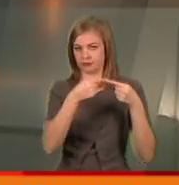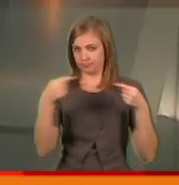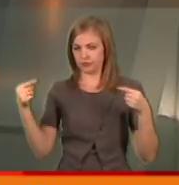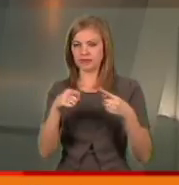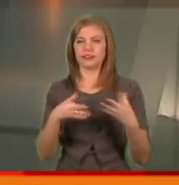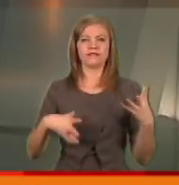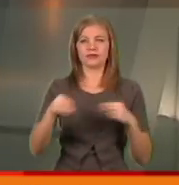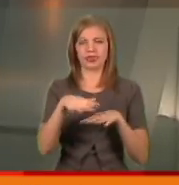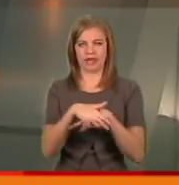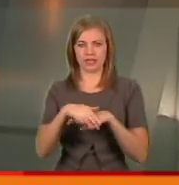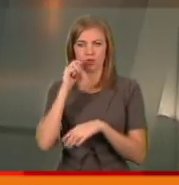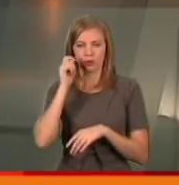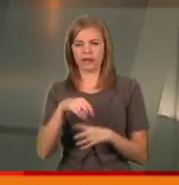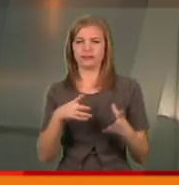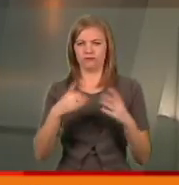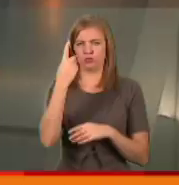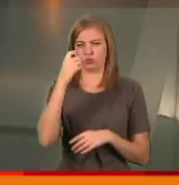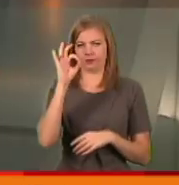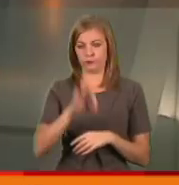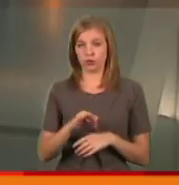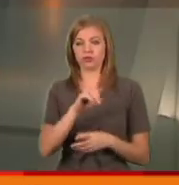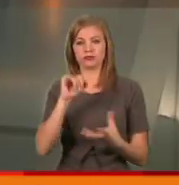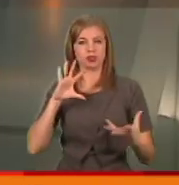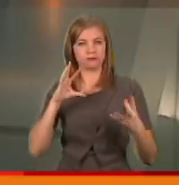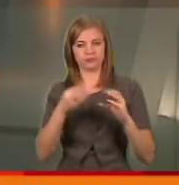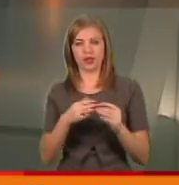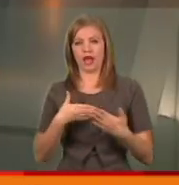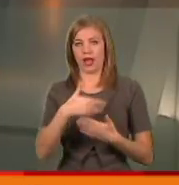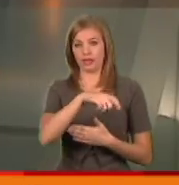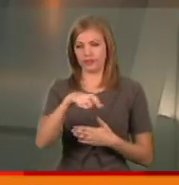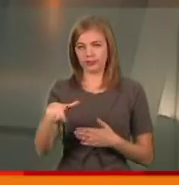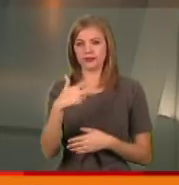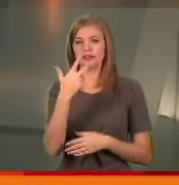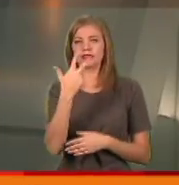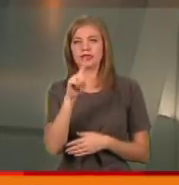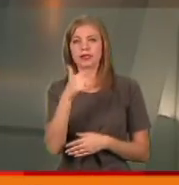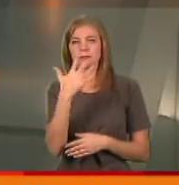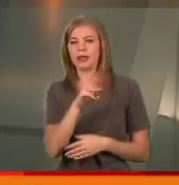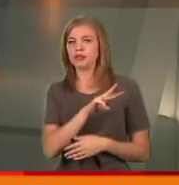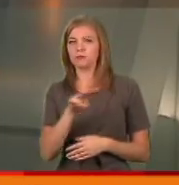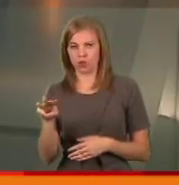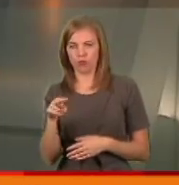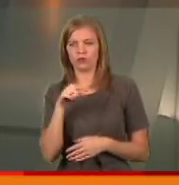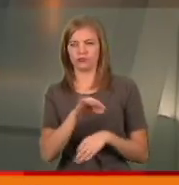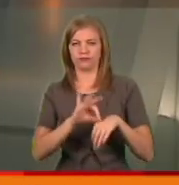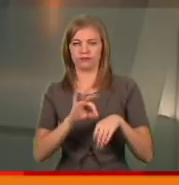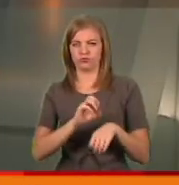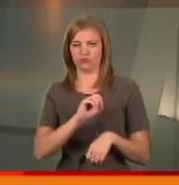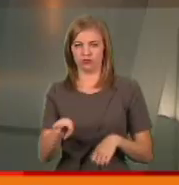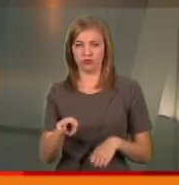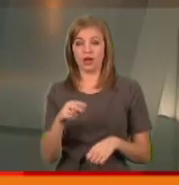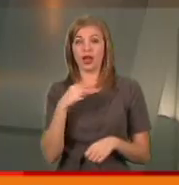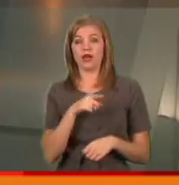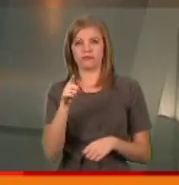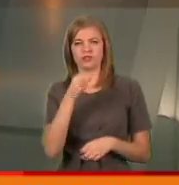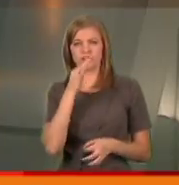все населення України, усі 100%. За підрахунками активістів, 3,5 мільйони з них вражені гепатитом С.